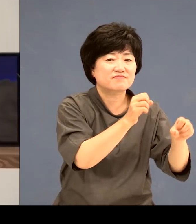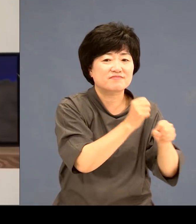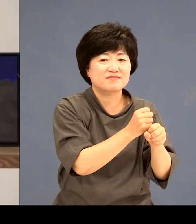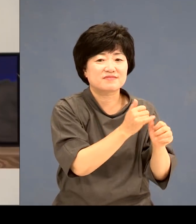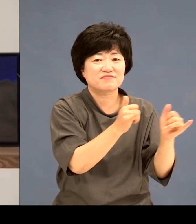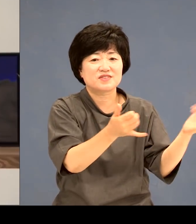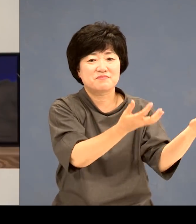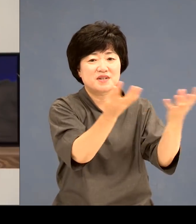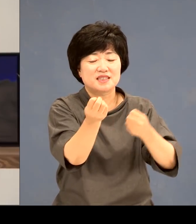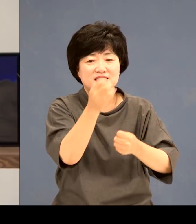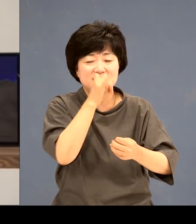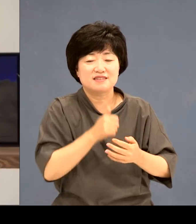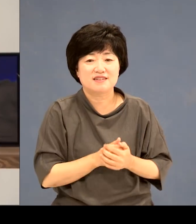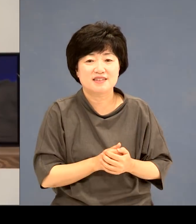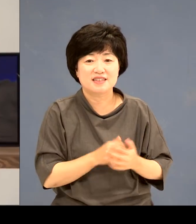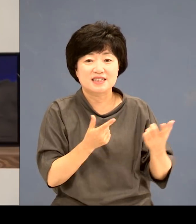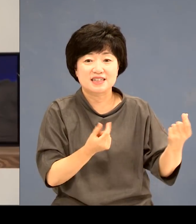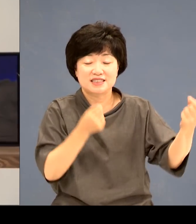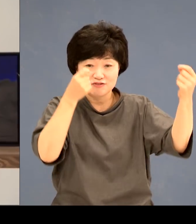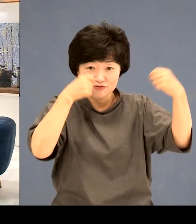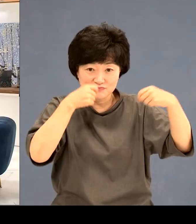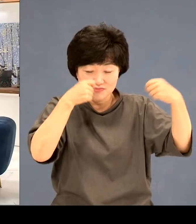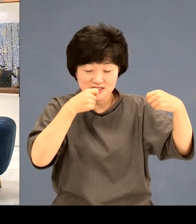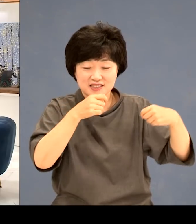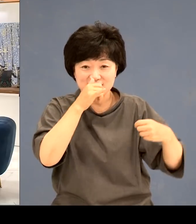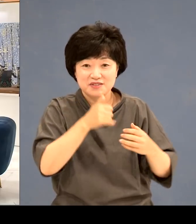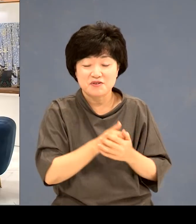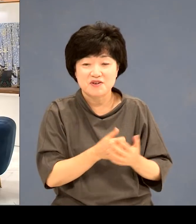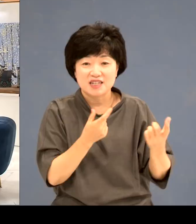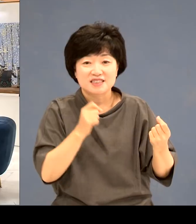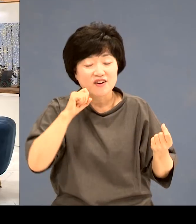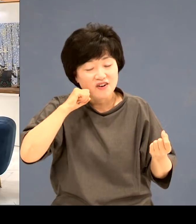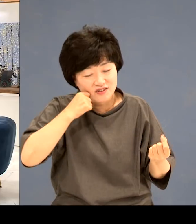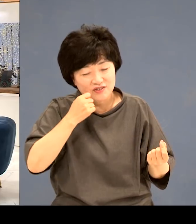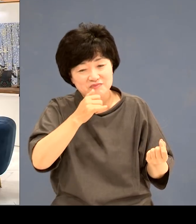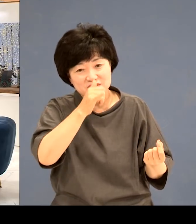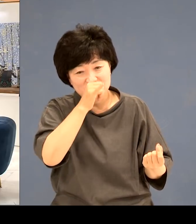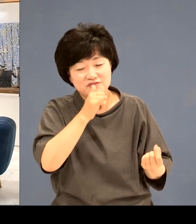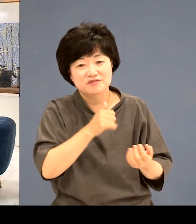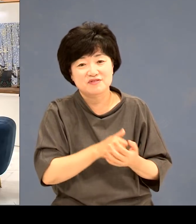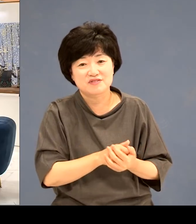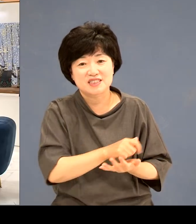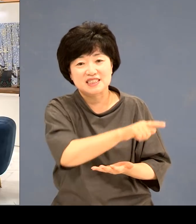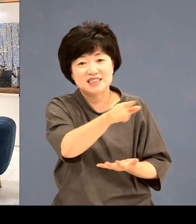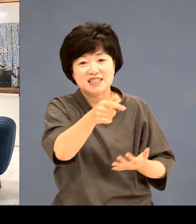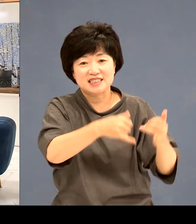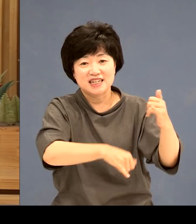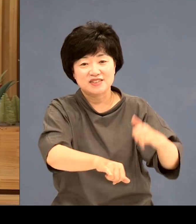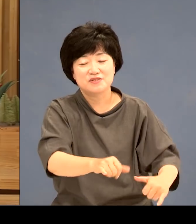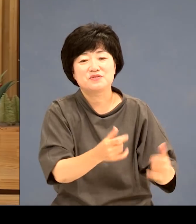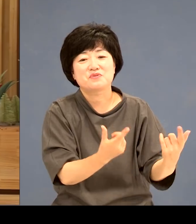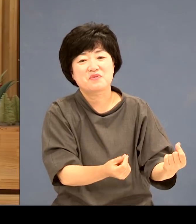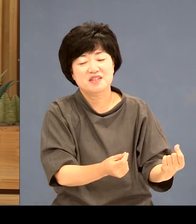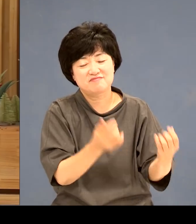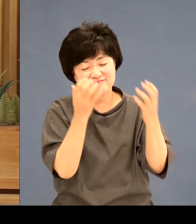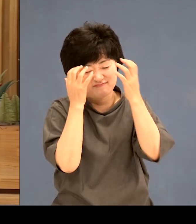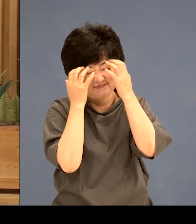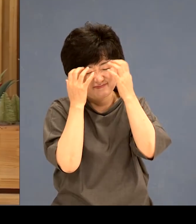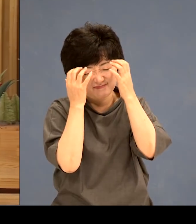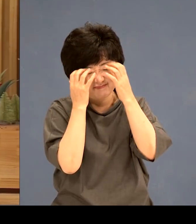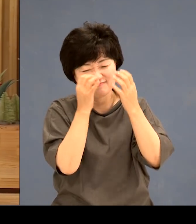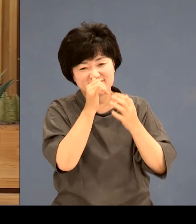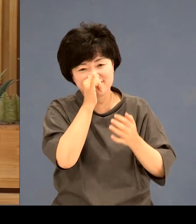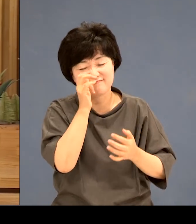붙들고 선교하고 계신 선교사님들이 얼마나 많으시겠어요. 지금도 같은 눈물을 흘리고 계실 것이고 같은 어려움을 겪고 계실 것이고 그들의 자녀들은